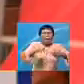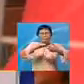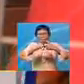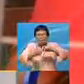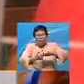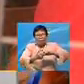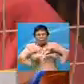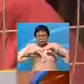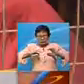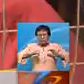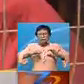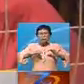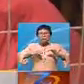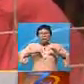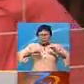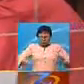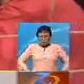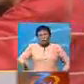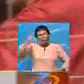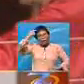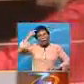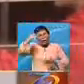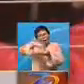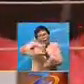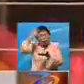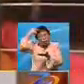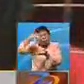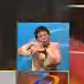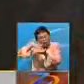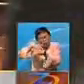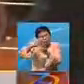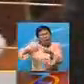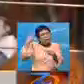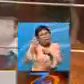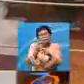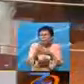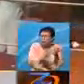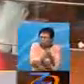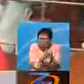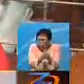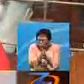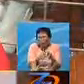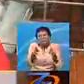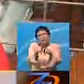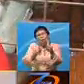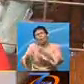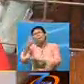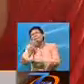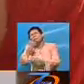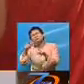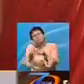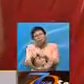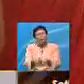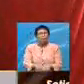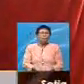masalah kecacatan intelektual atau lembam namun dia tetap berusaha gigih sama seperti orang lain